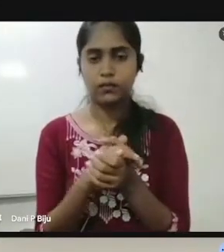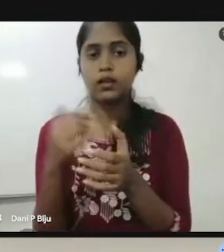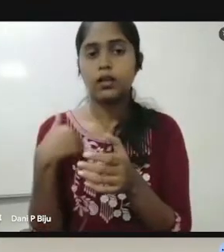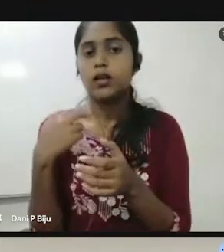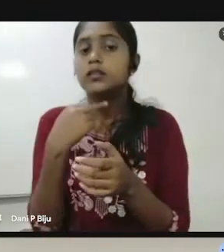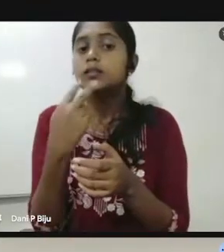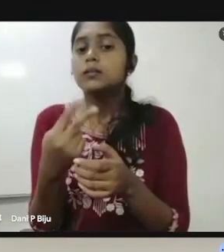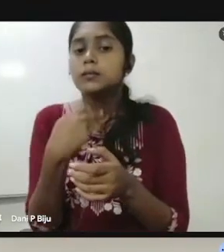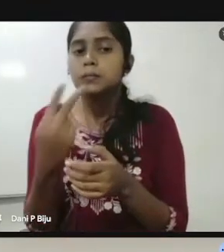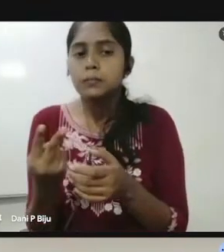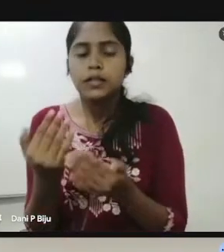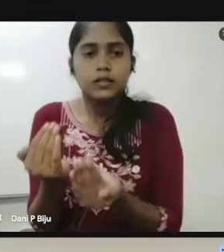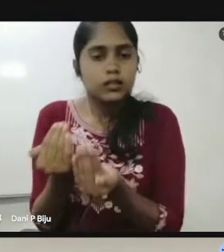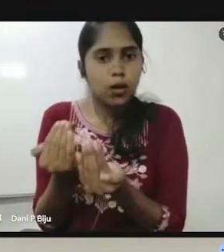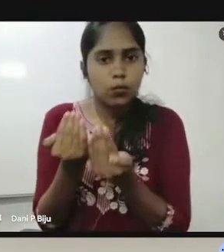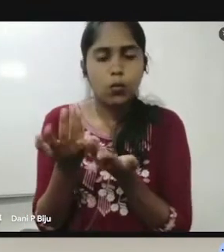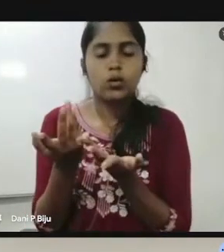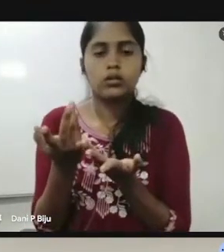ഉണ്ട്.